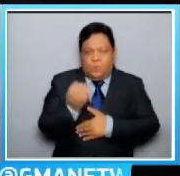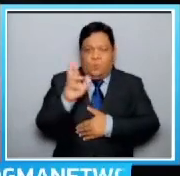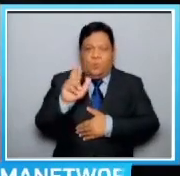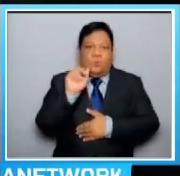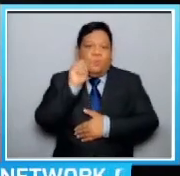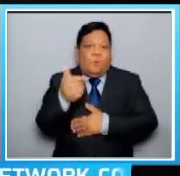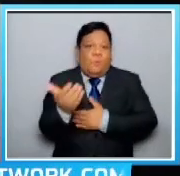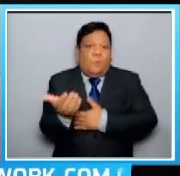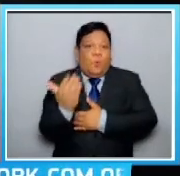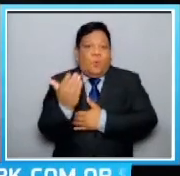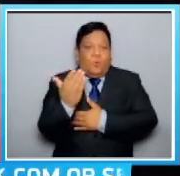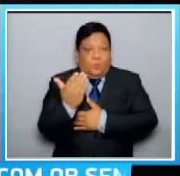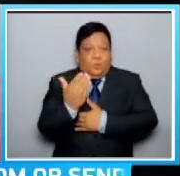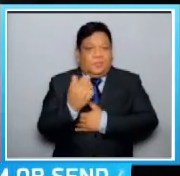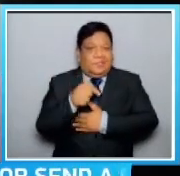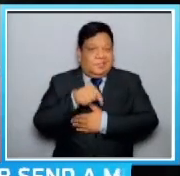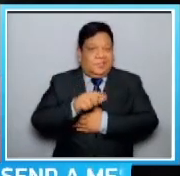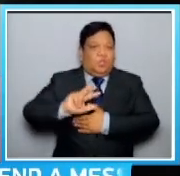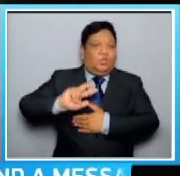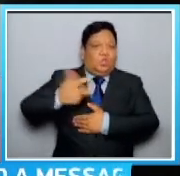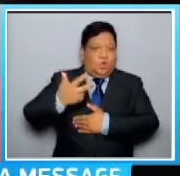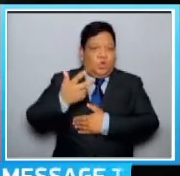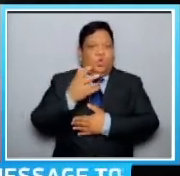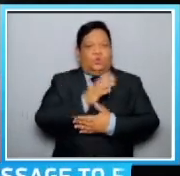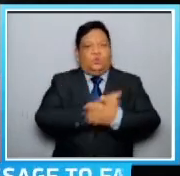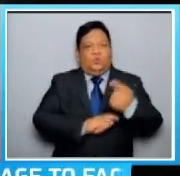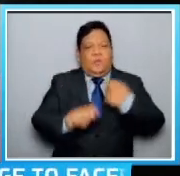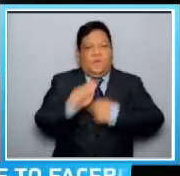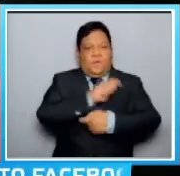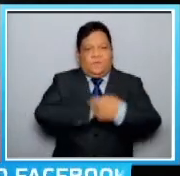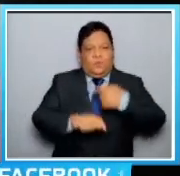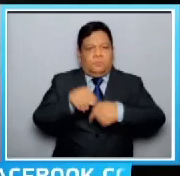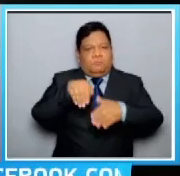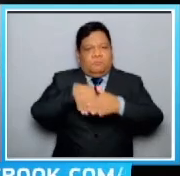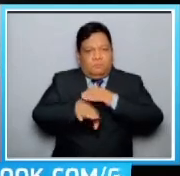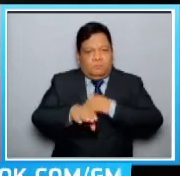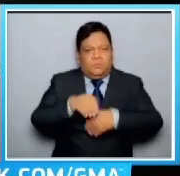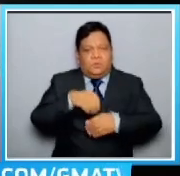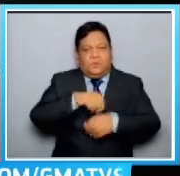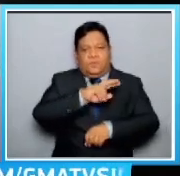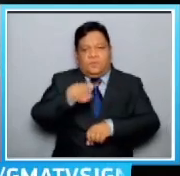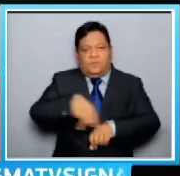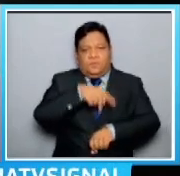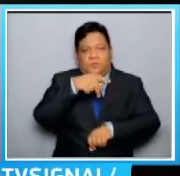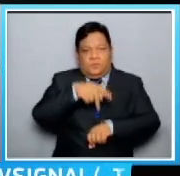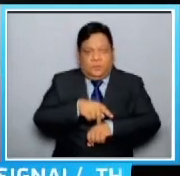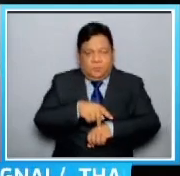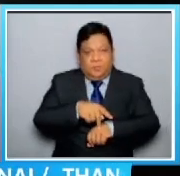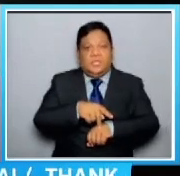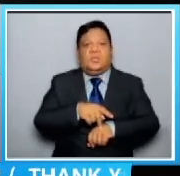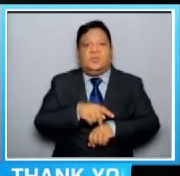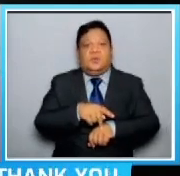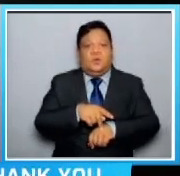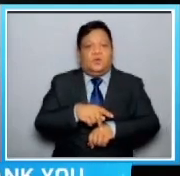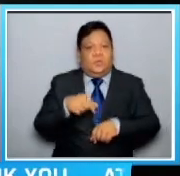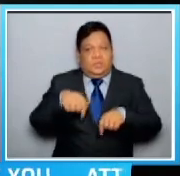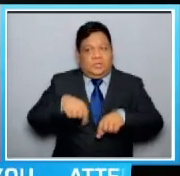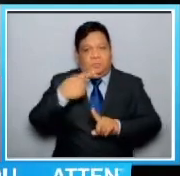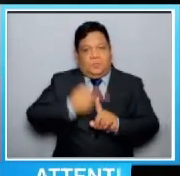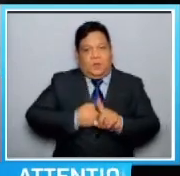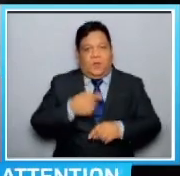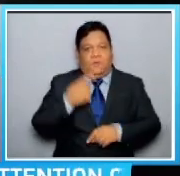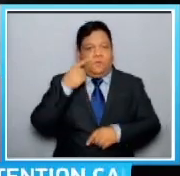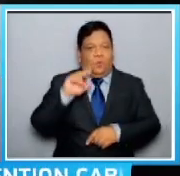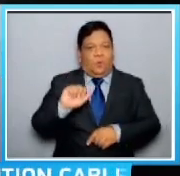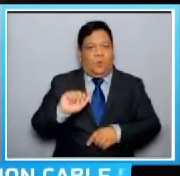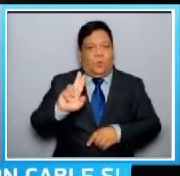yung pangatlong bagyo na papasok sa ating Philippine Area of Responsibility this month of August.